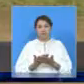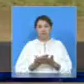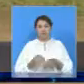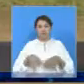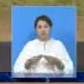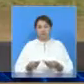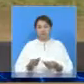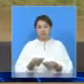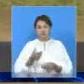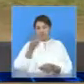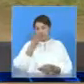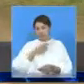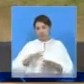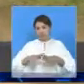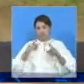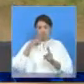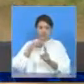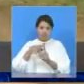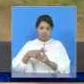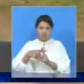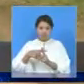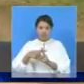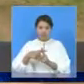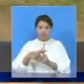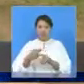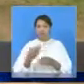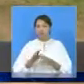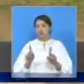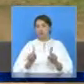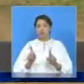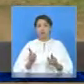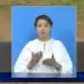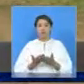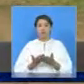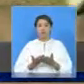дает свои большие плюсы в том порядке, то, что